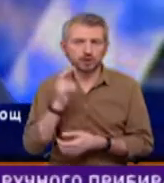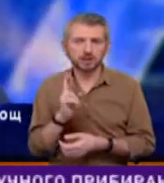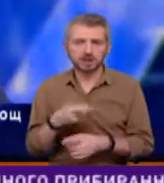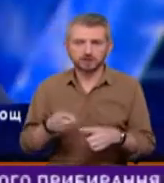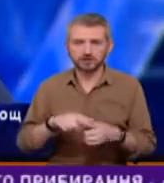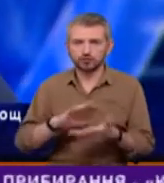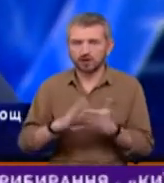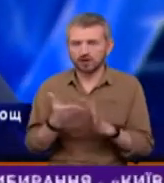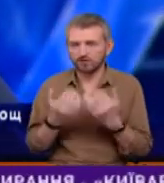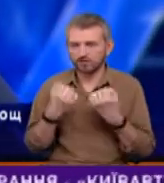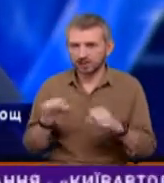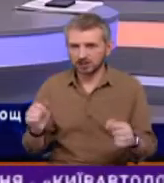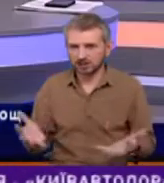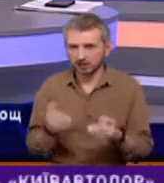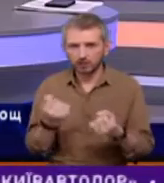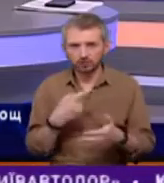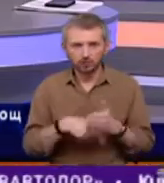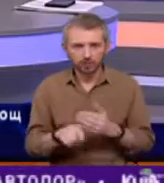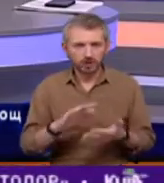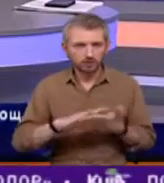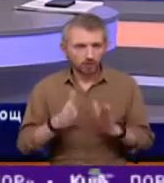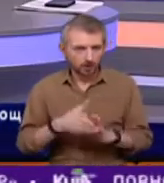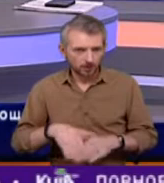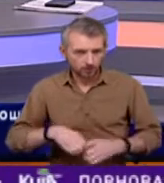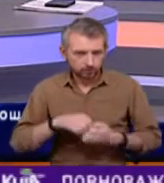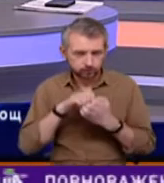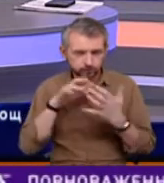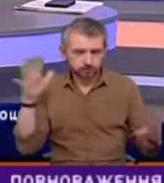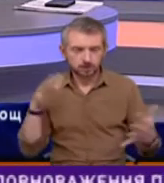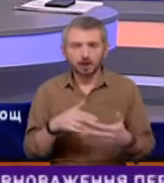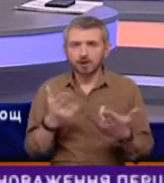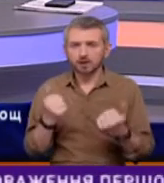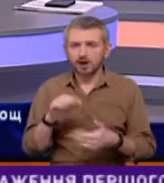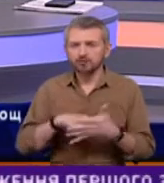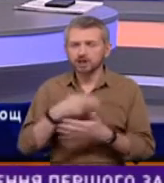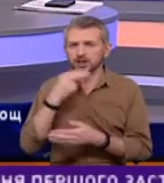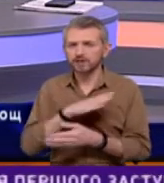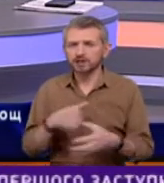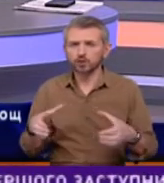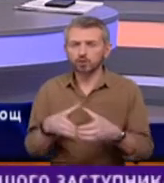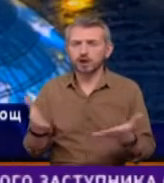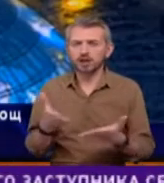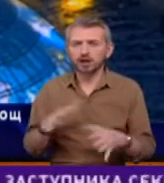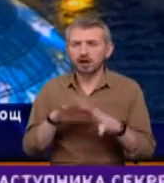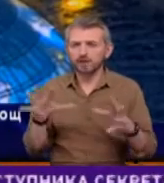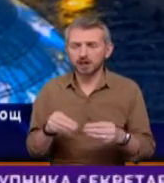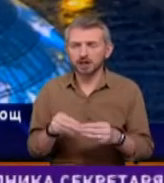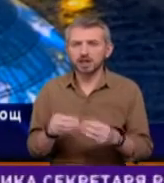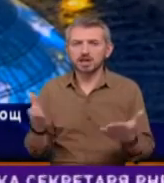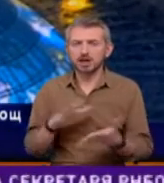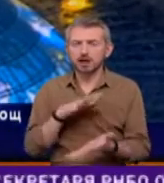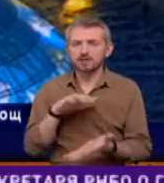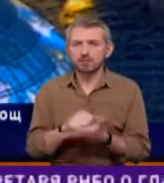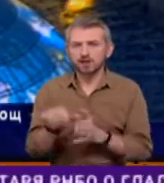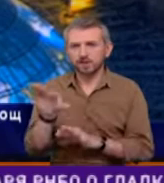цієї ситуації вийти. Ну, тому що розбурхалася ситуація. Ситуація розбурхалася через неефективність команди, яка